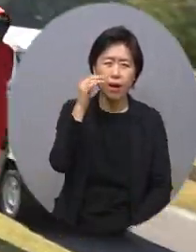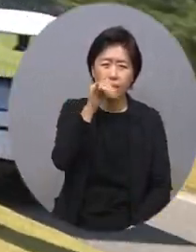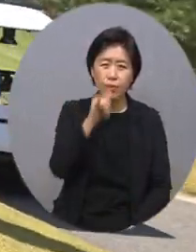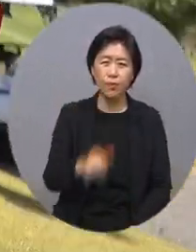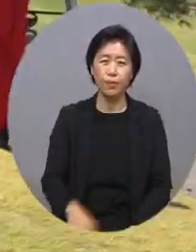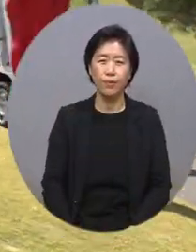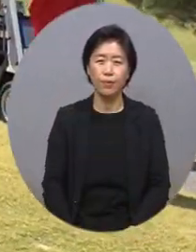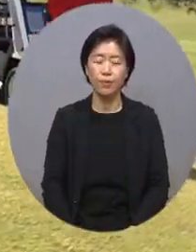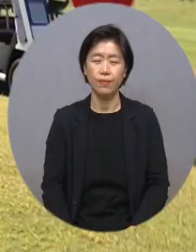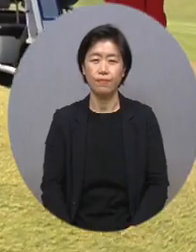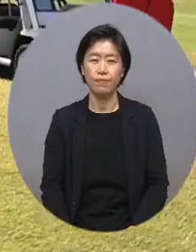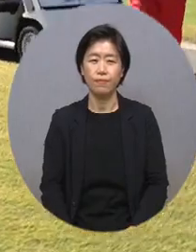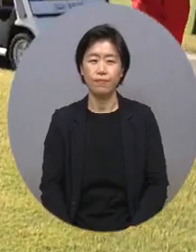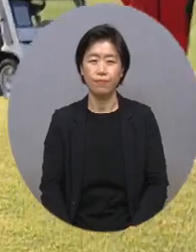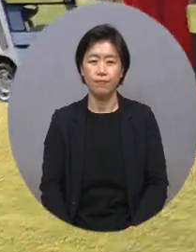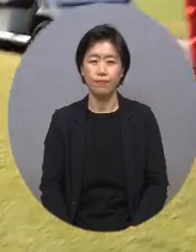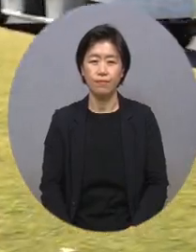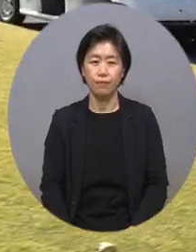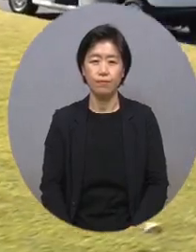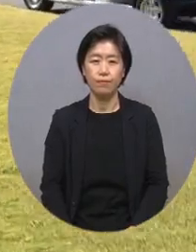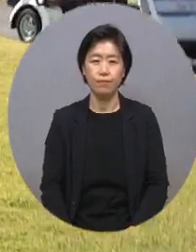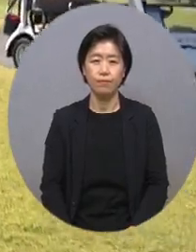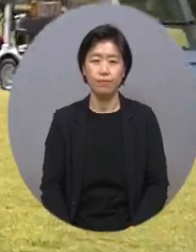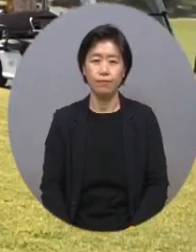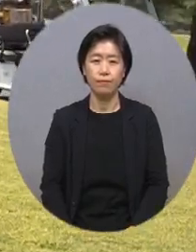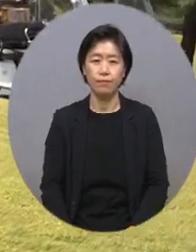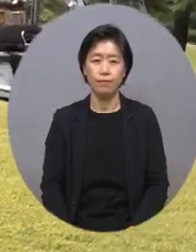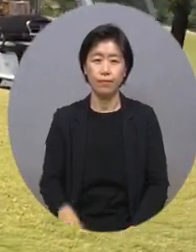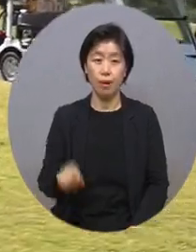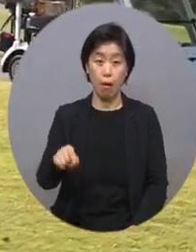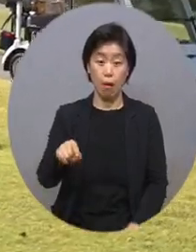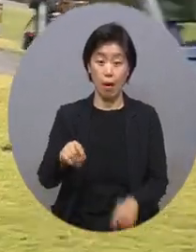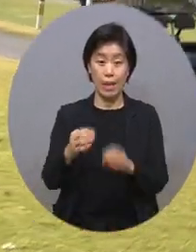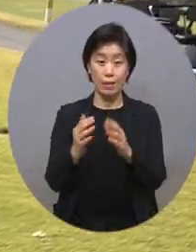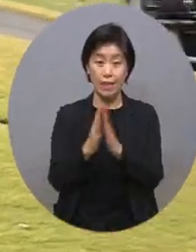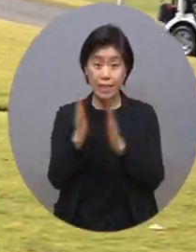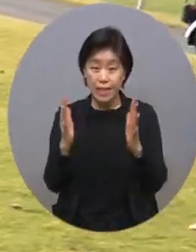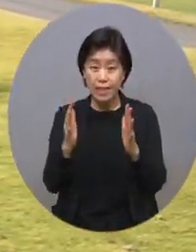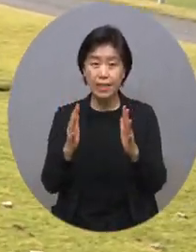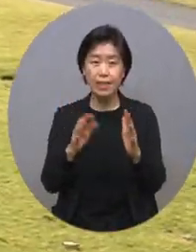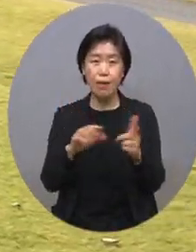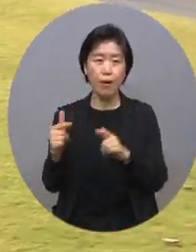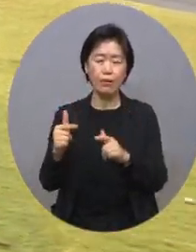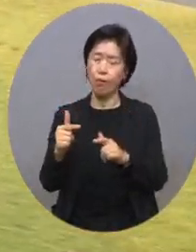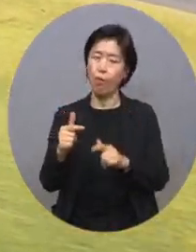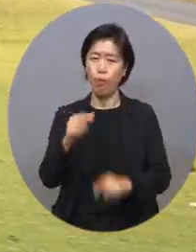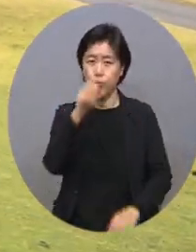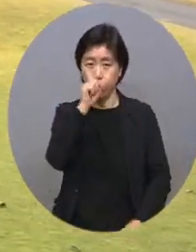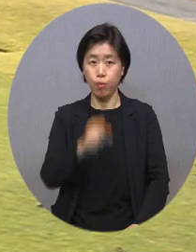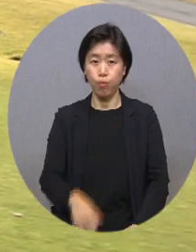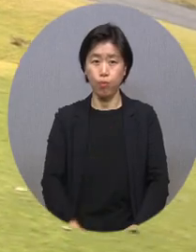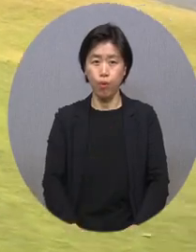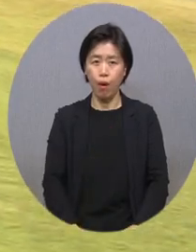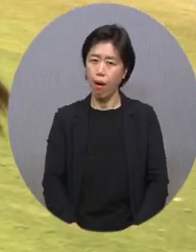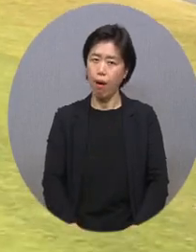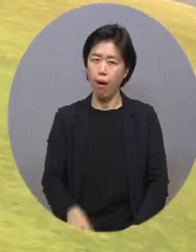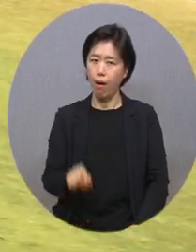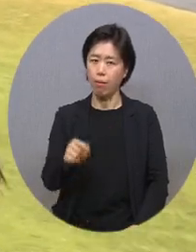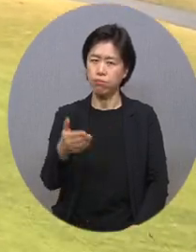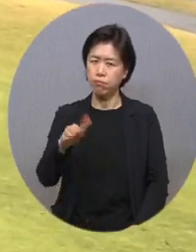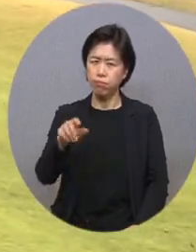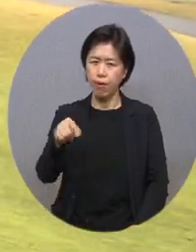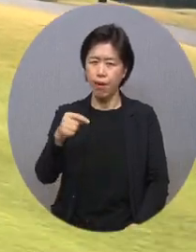어, 죽을 뻔했다 나도 이야 여기 페어웨이가 장난 아닌데 레이디라고 해도 결코 쉬운 골프장은 아닌 것